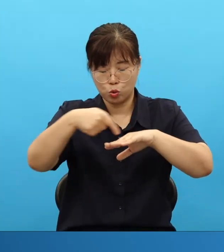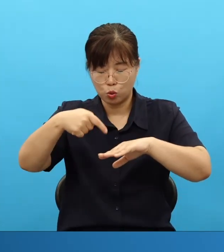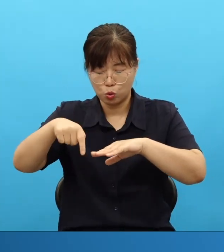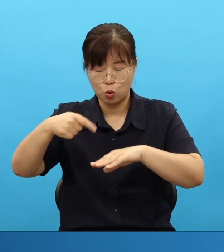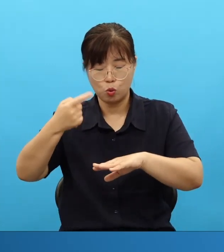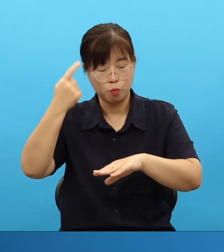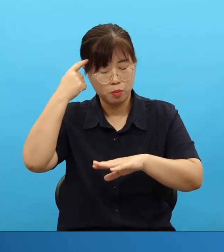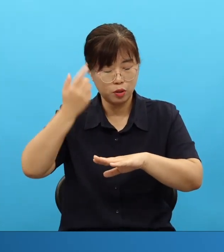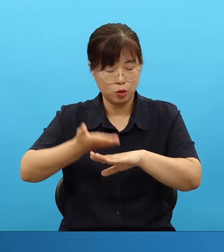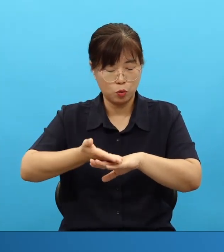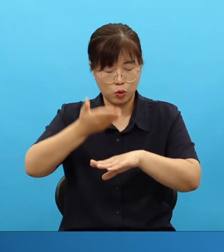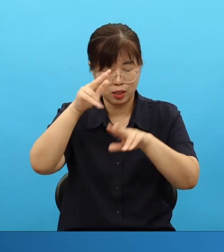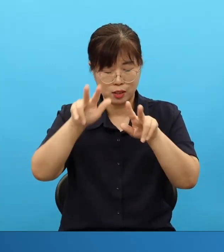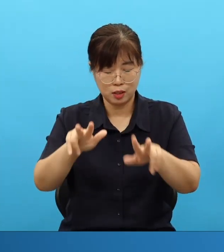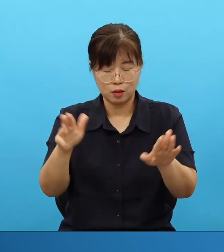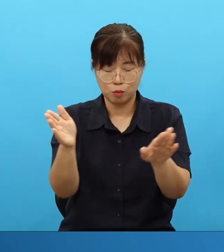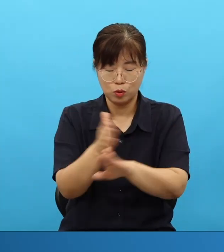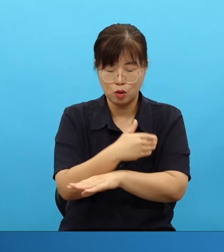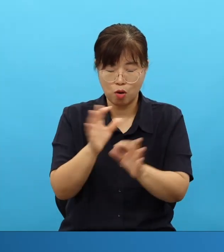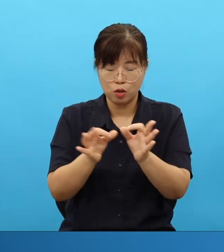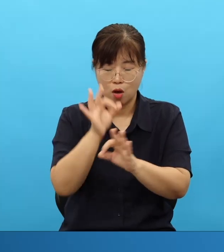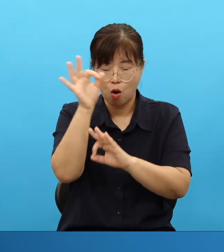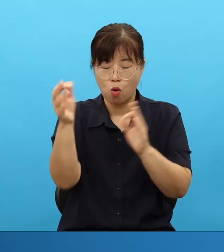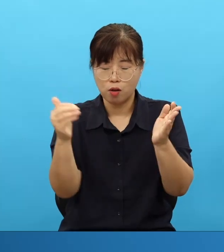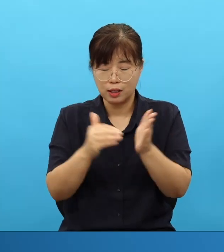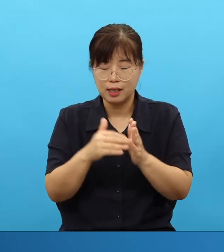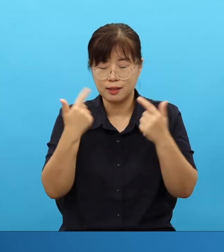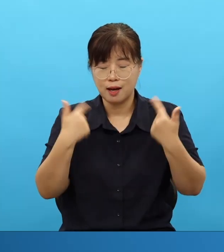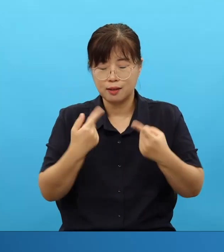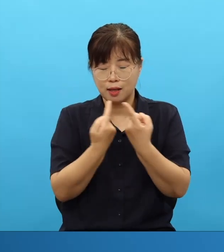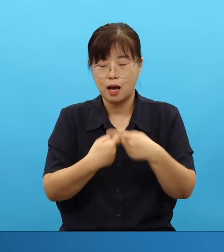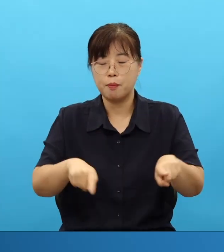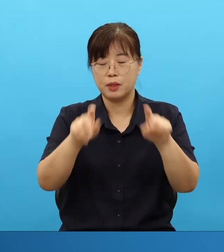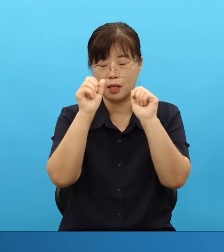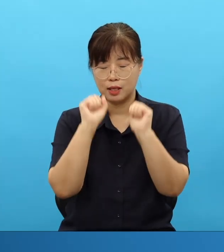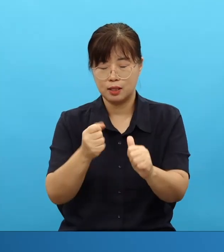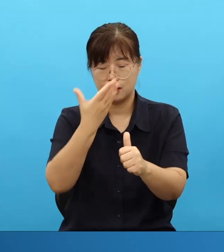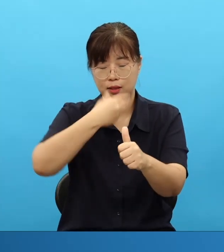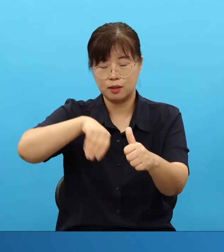위에 이제와 영원토록 함께 있을지어다